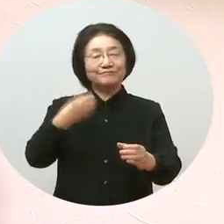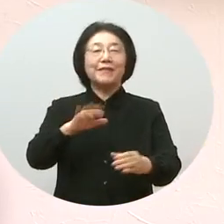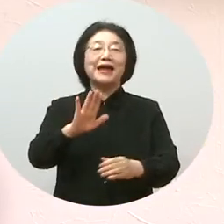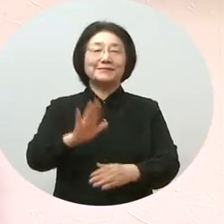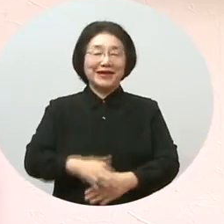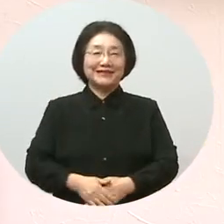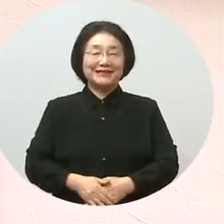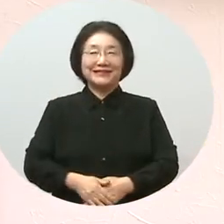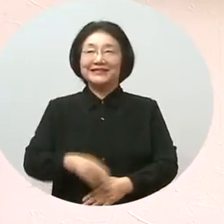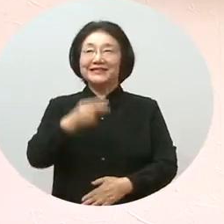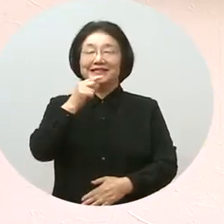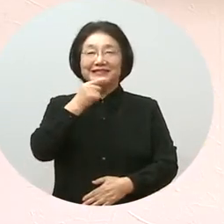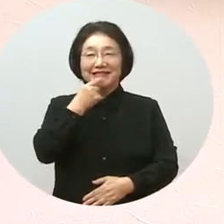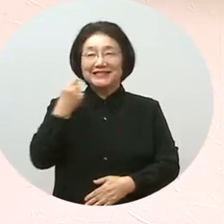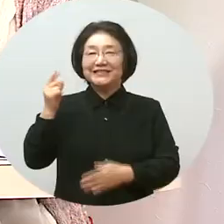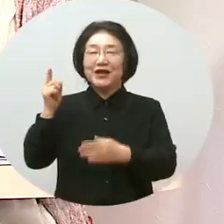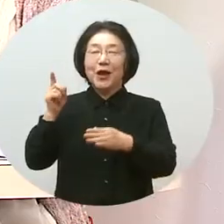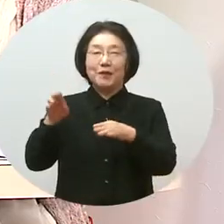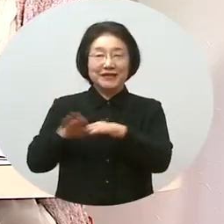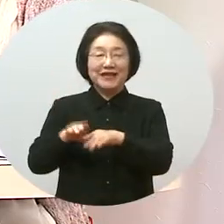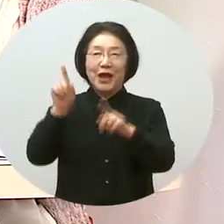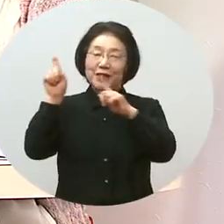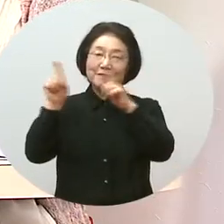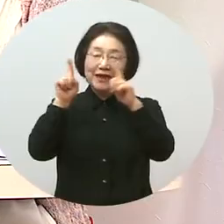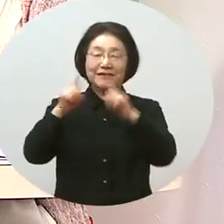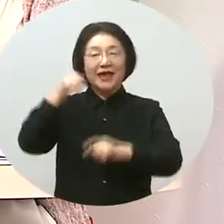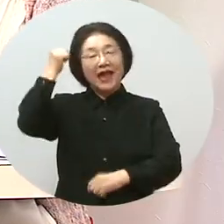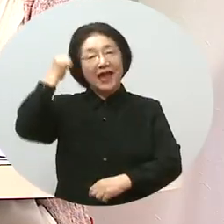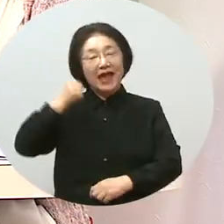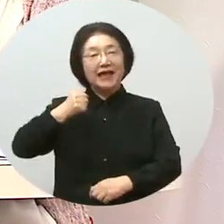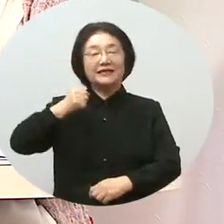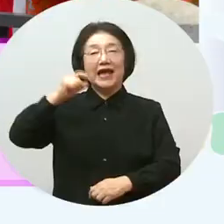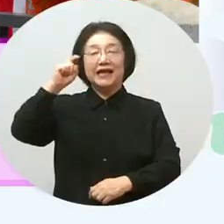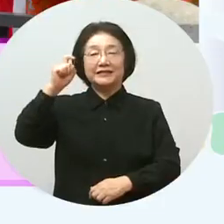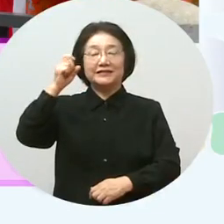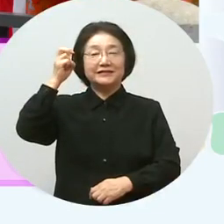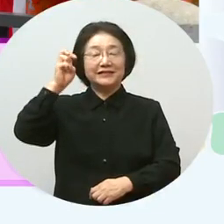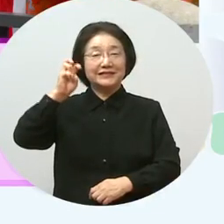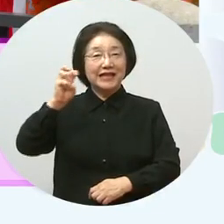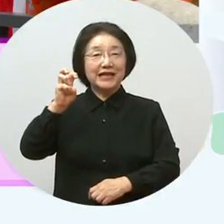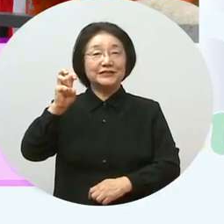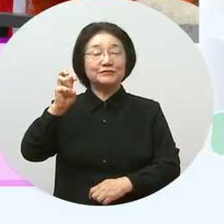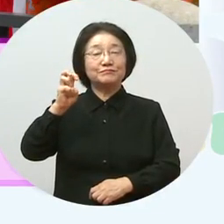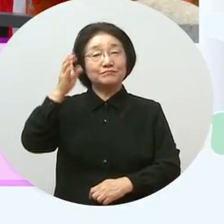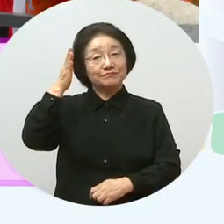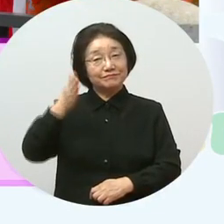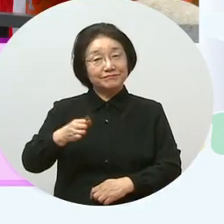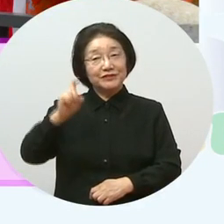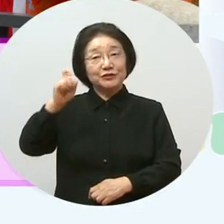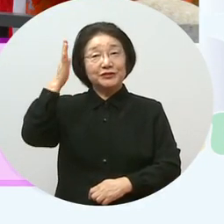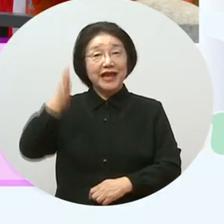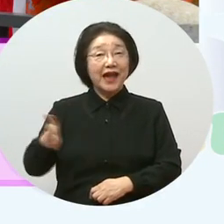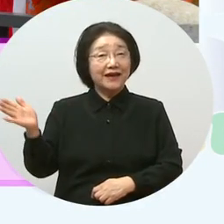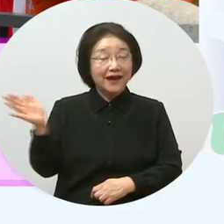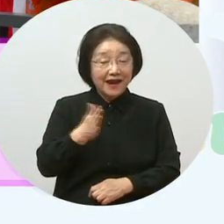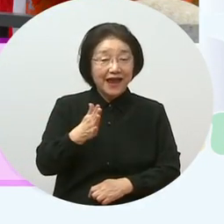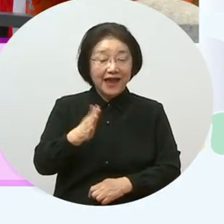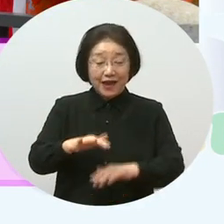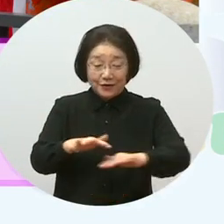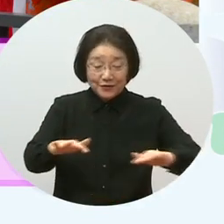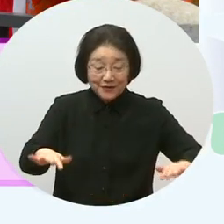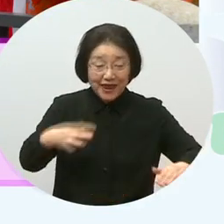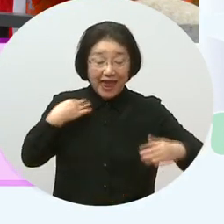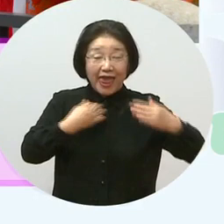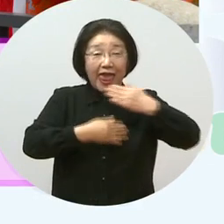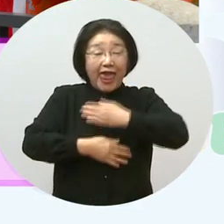日のイベントについても教えてください。 はい、午前10時30分からは可愛らしい衣装を身にまとった子どもたちが江ノ島